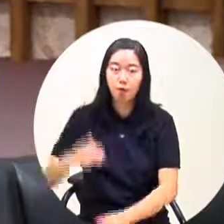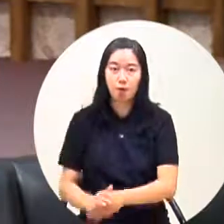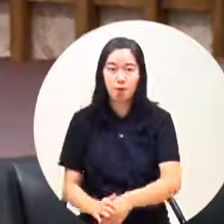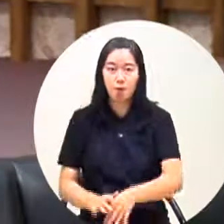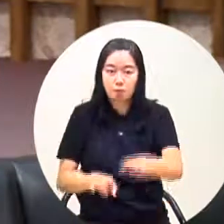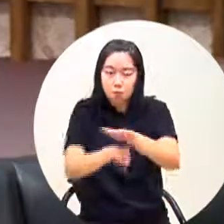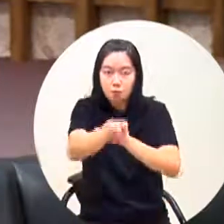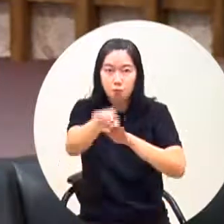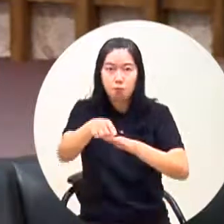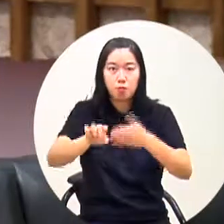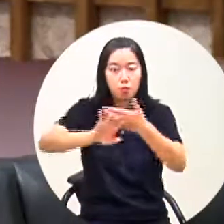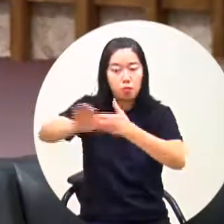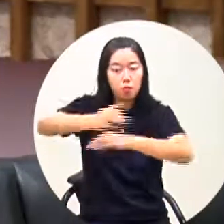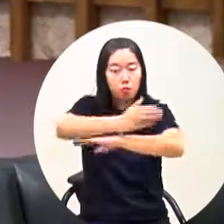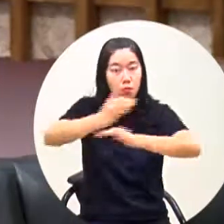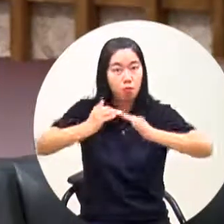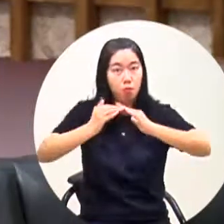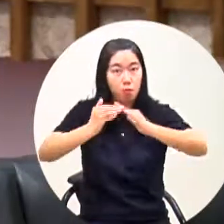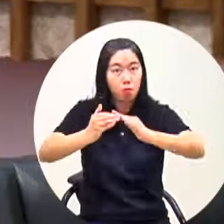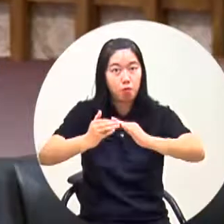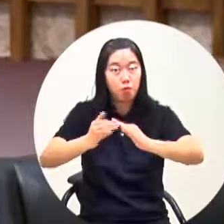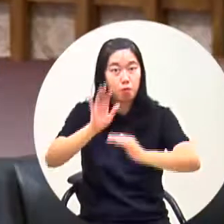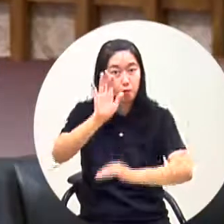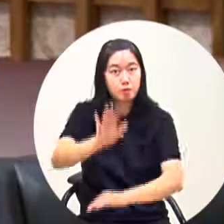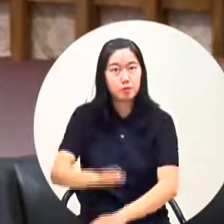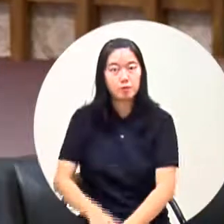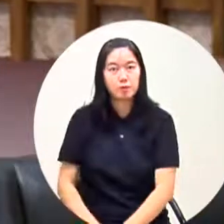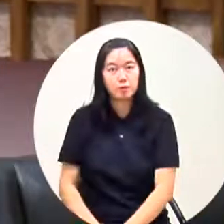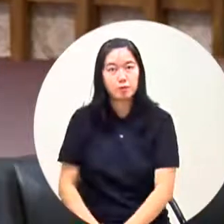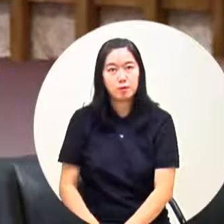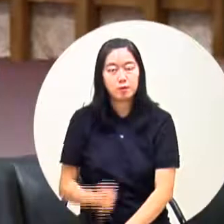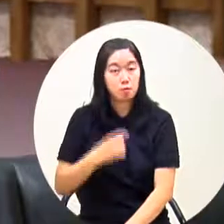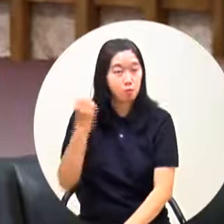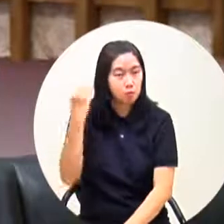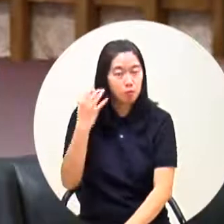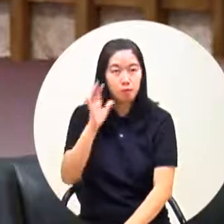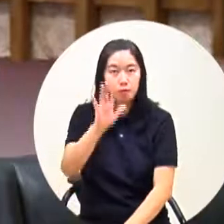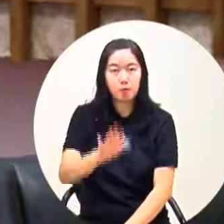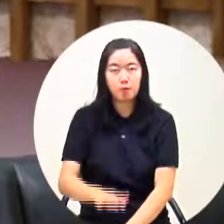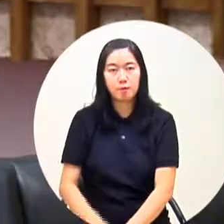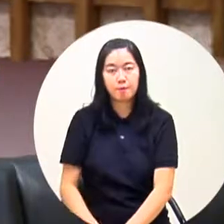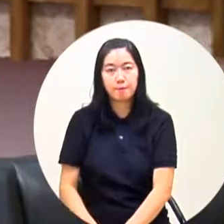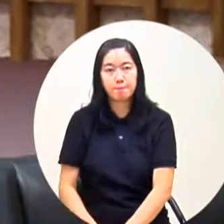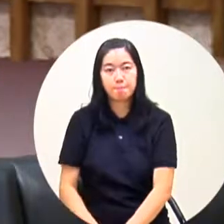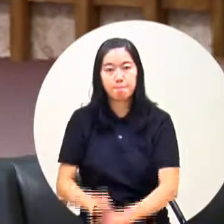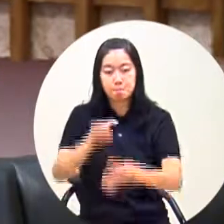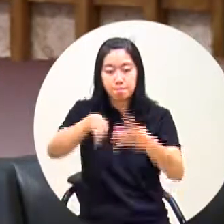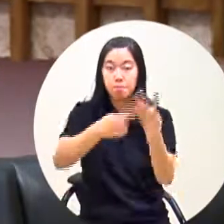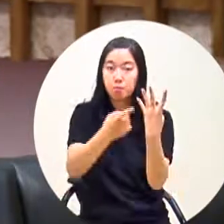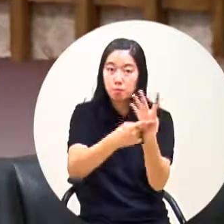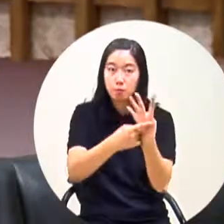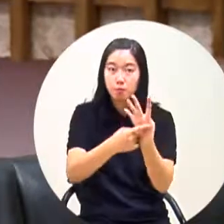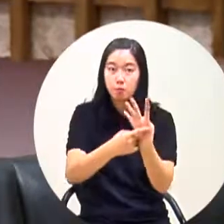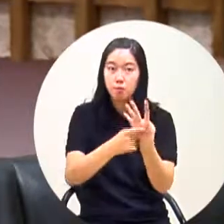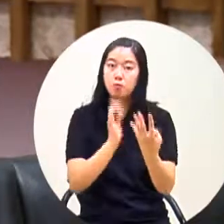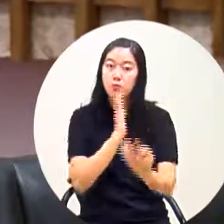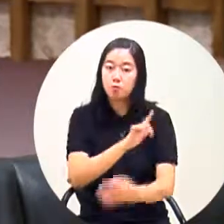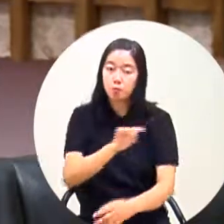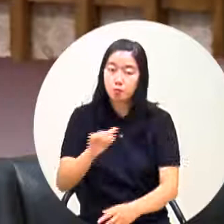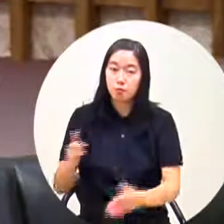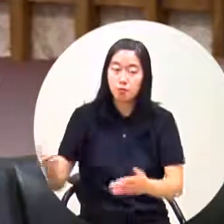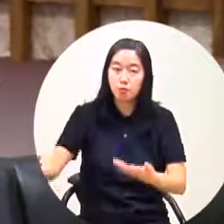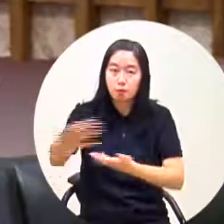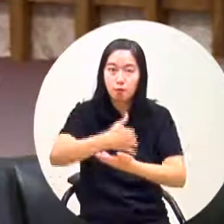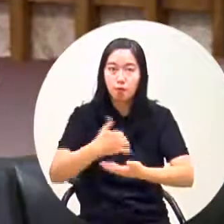县市的一间焚化炉啦。听讲安尼焚安尼这个事业废弃物收起、收起